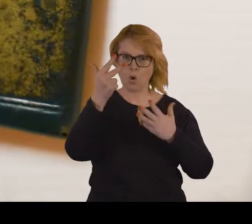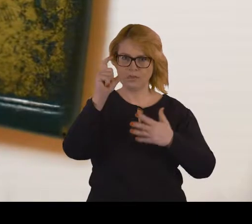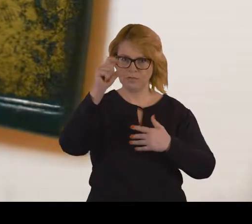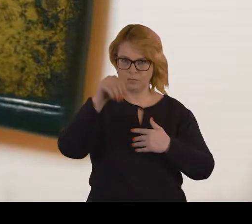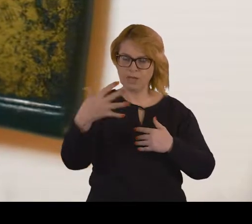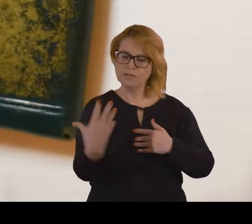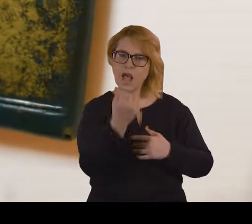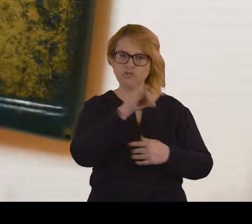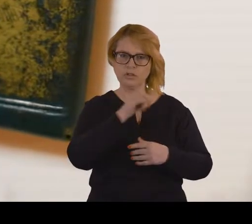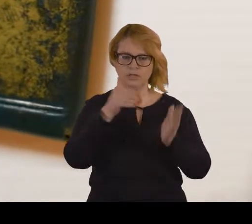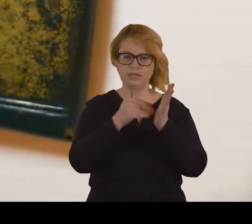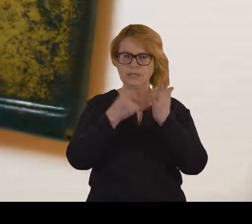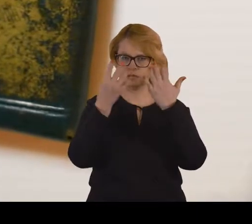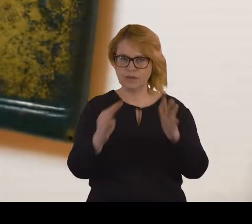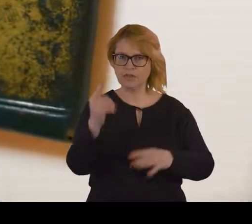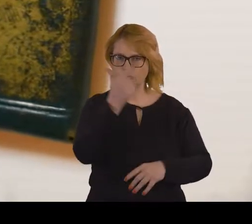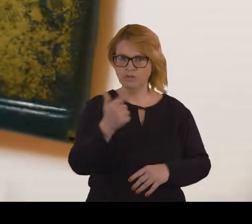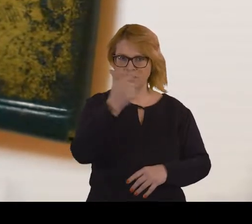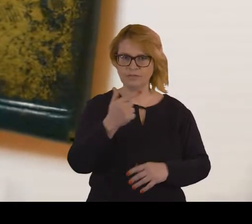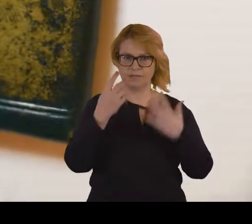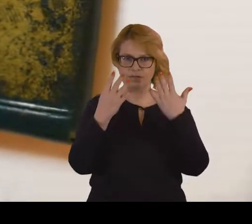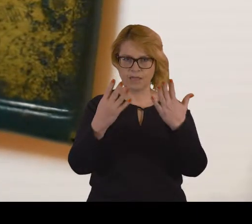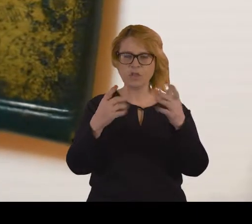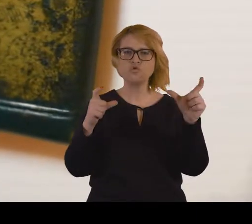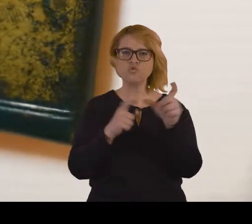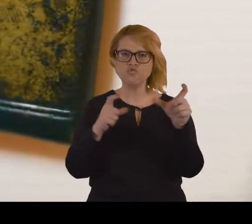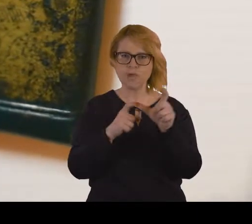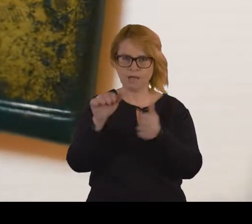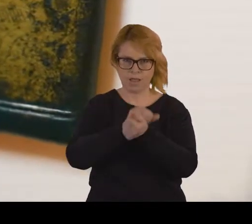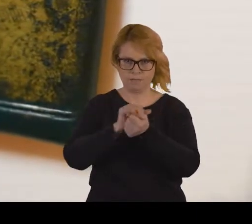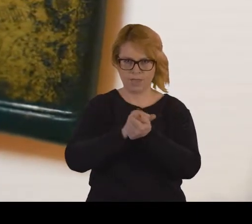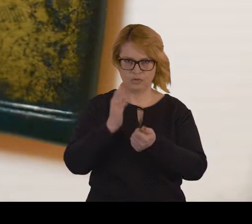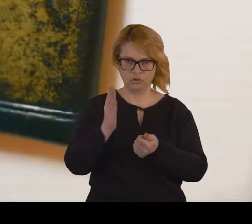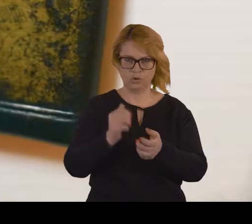cm a našla sa v roku 1929 v Stupave.